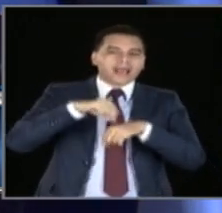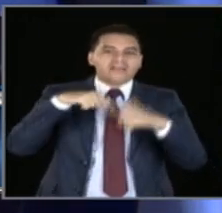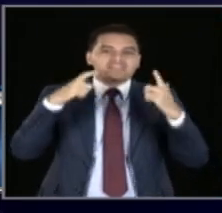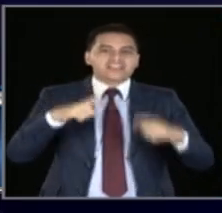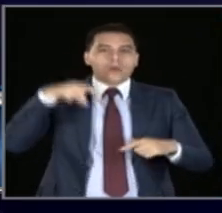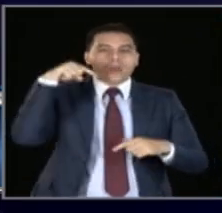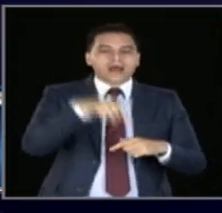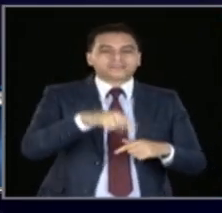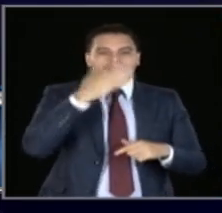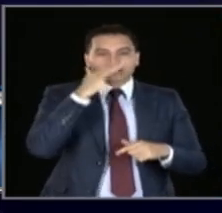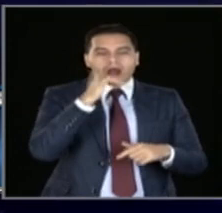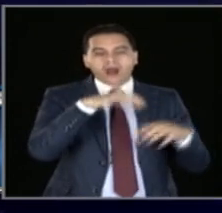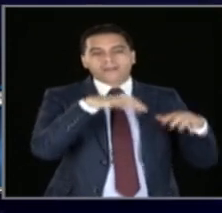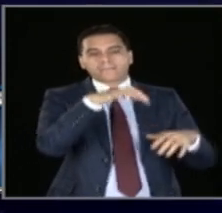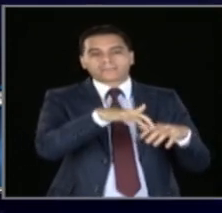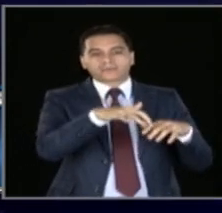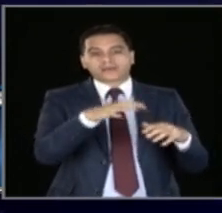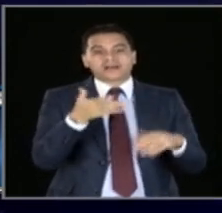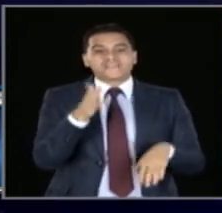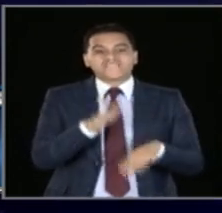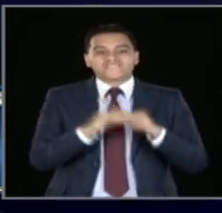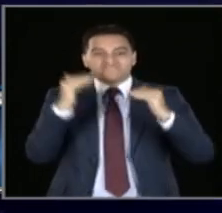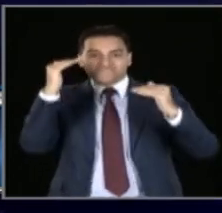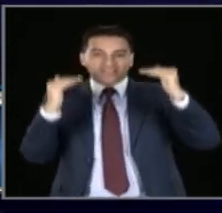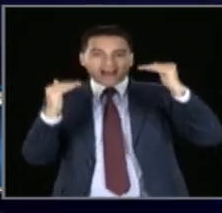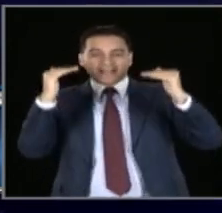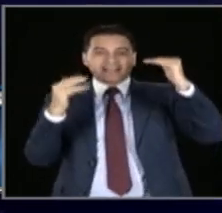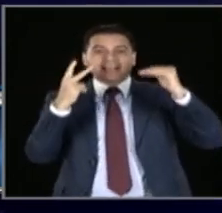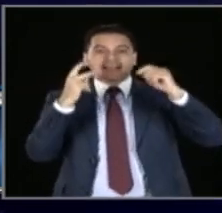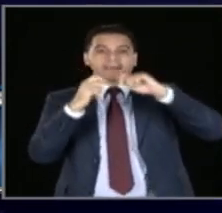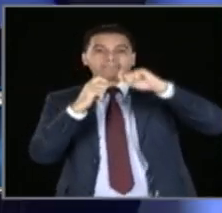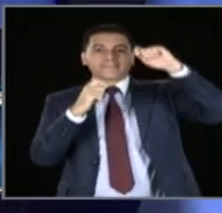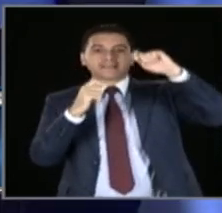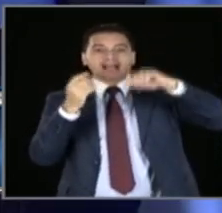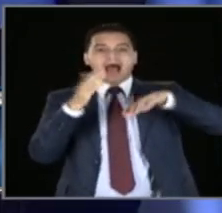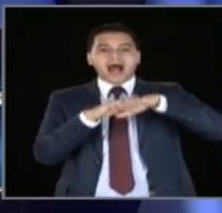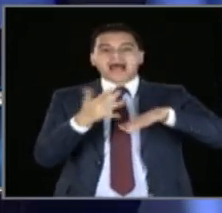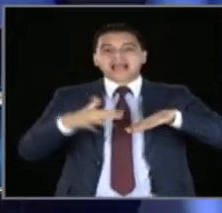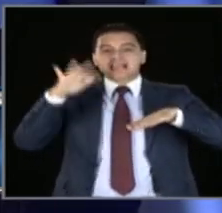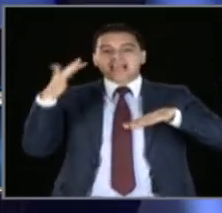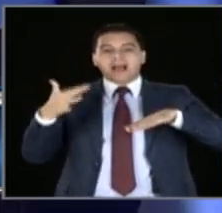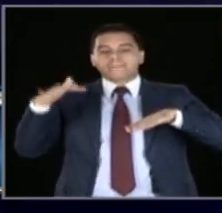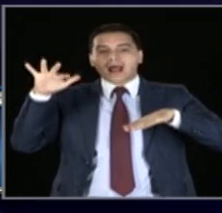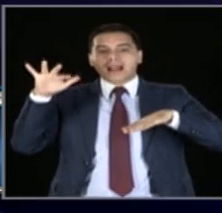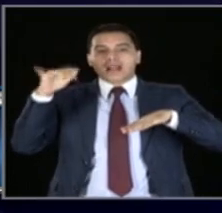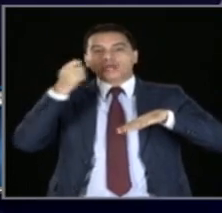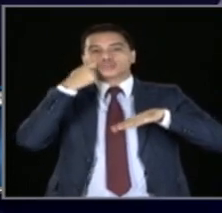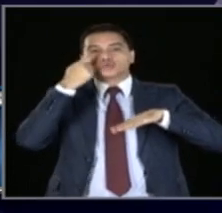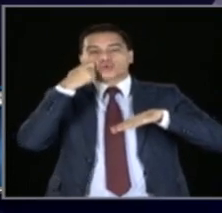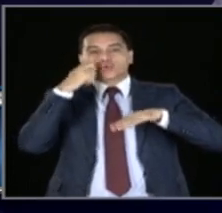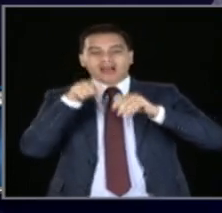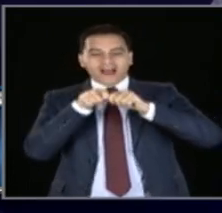بفرق اتنين متر عن جبل السودا قاسوا الجبلين في